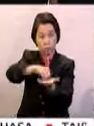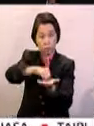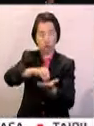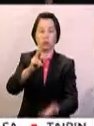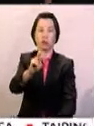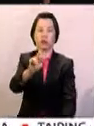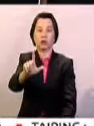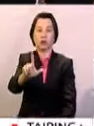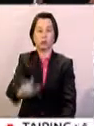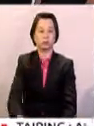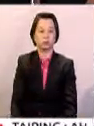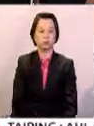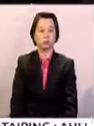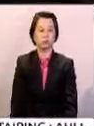negara